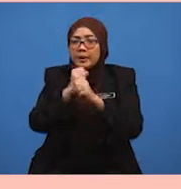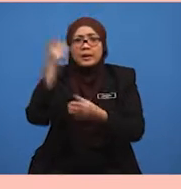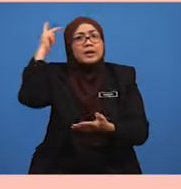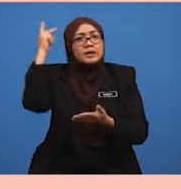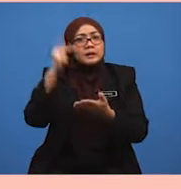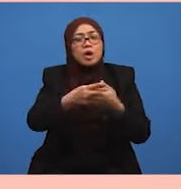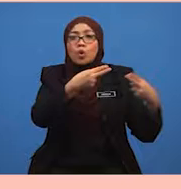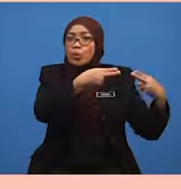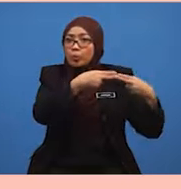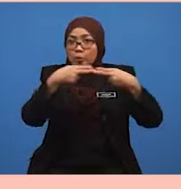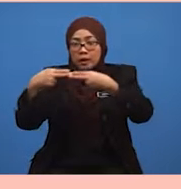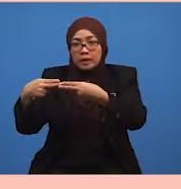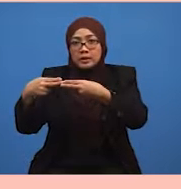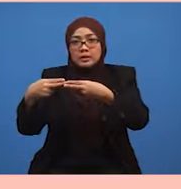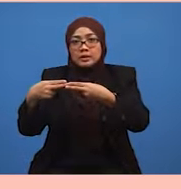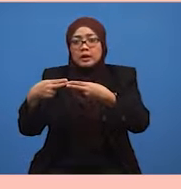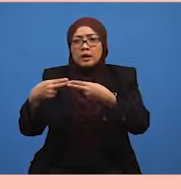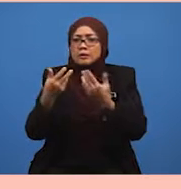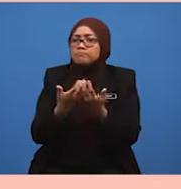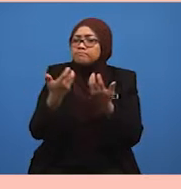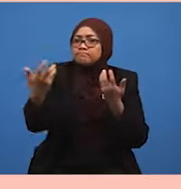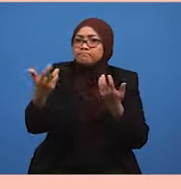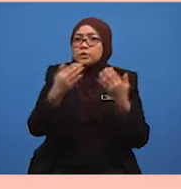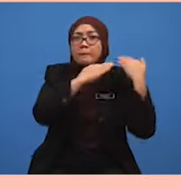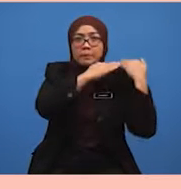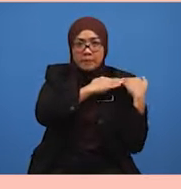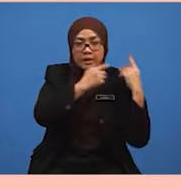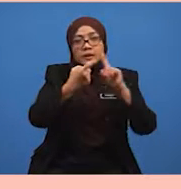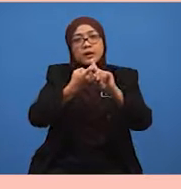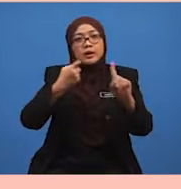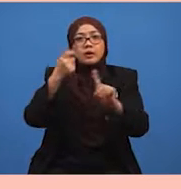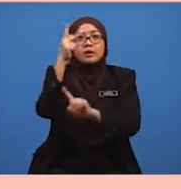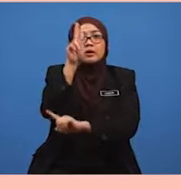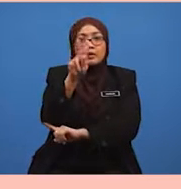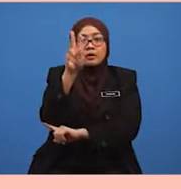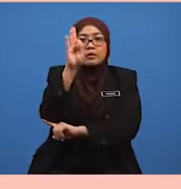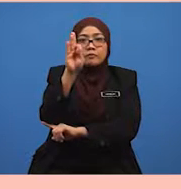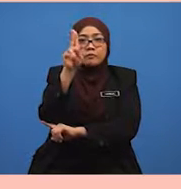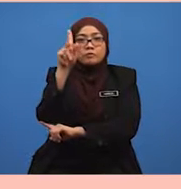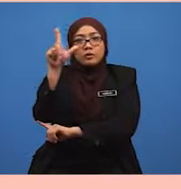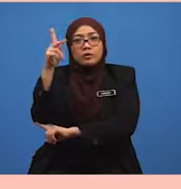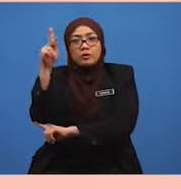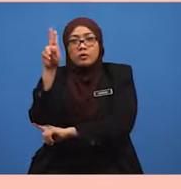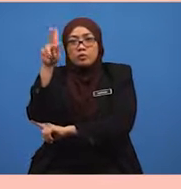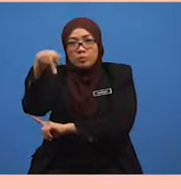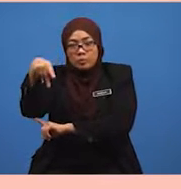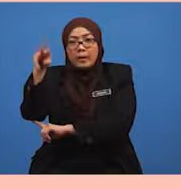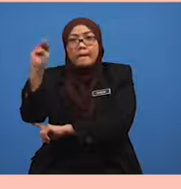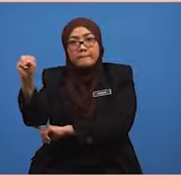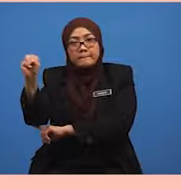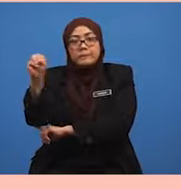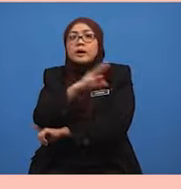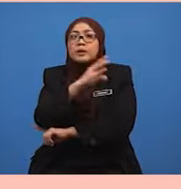hubungan antara jarak beban dari fulcrum dengan daya yang diperlukan untuk melakukan